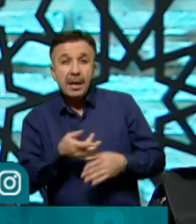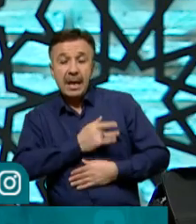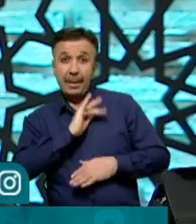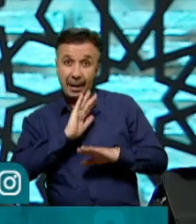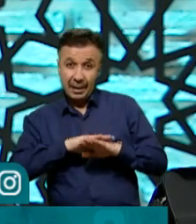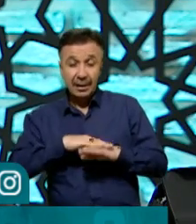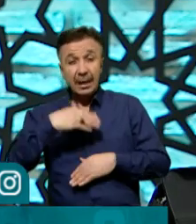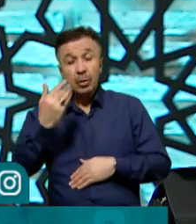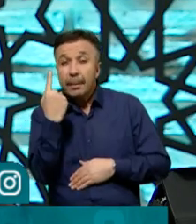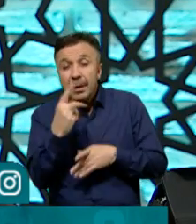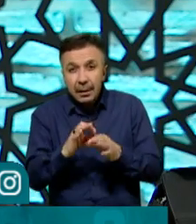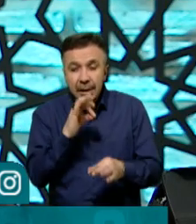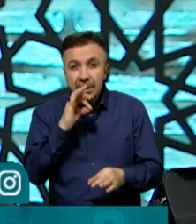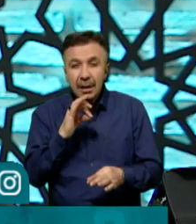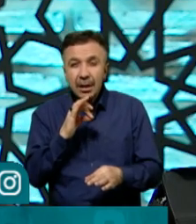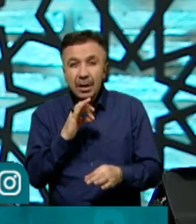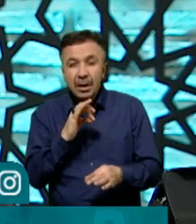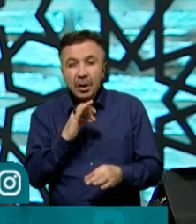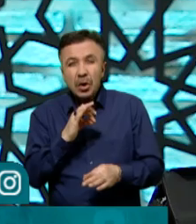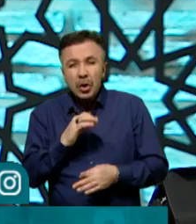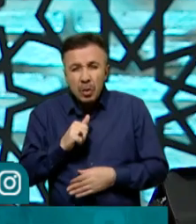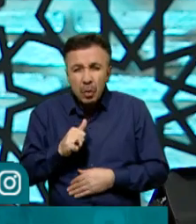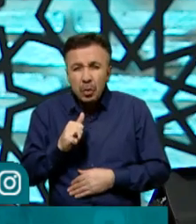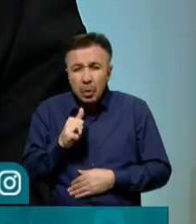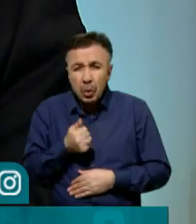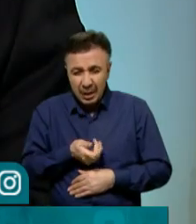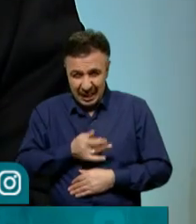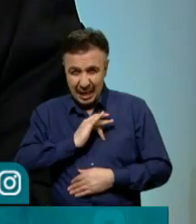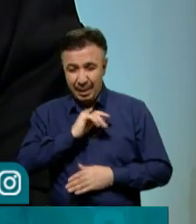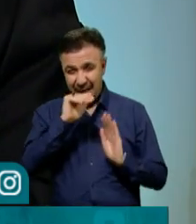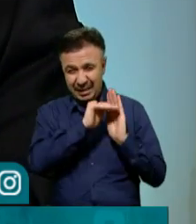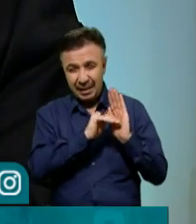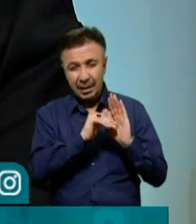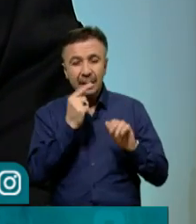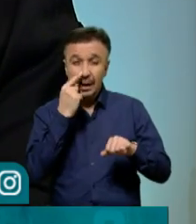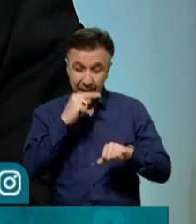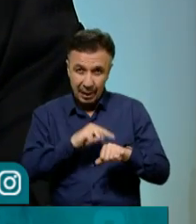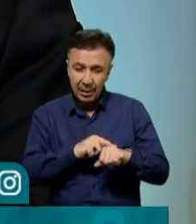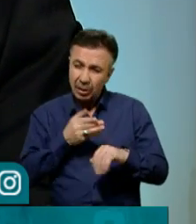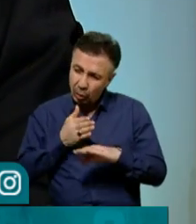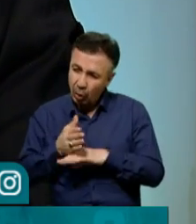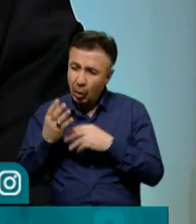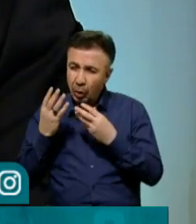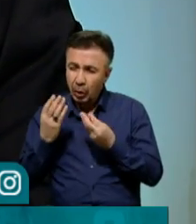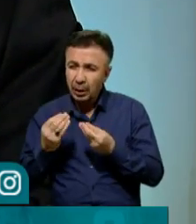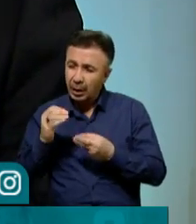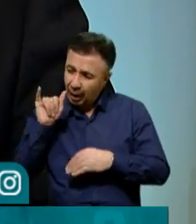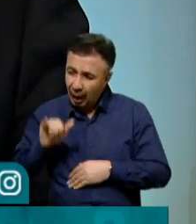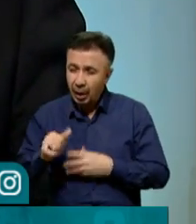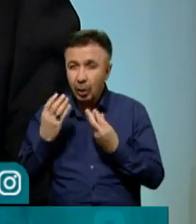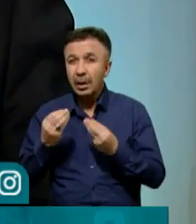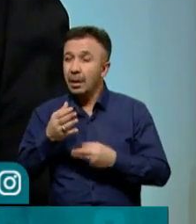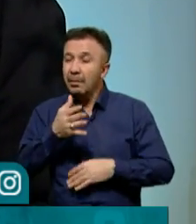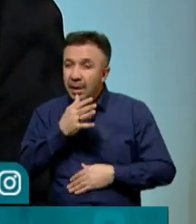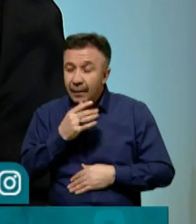ettikten sonra bir kişi, bütün iman esaslarına iman etti. Onları güzel, doğru ve hak olarak bildi ve inandıktan